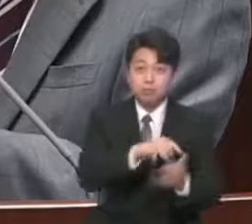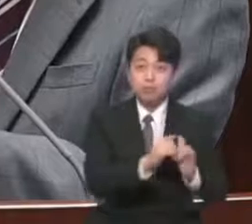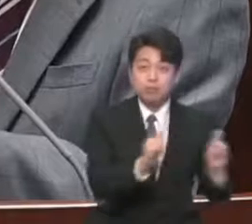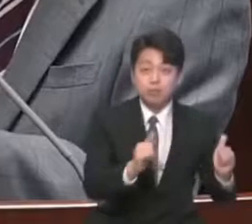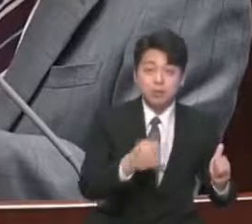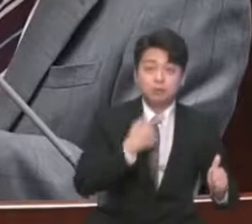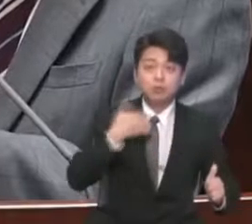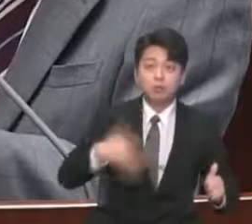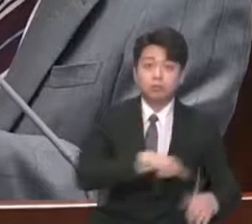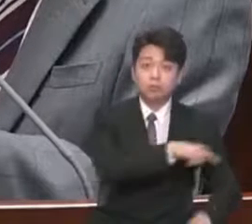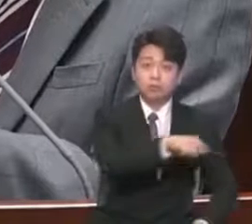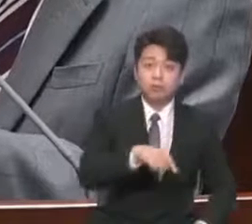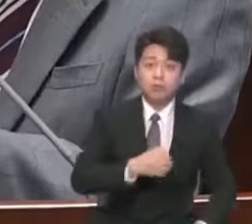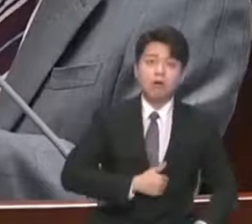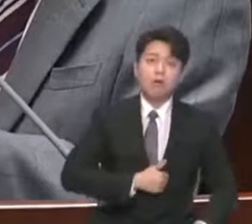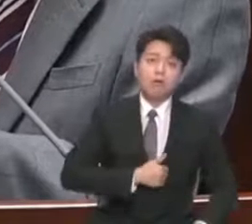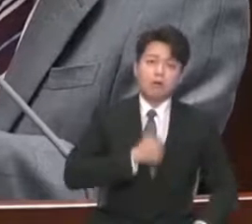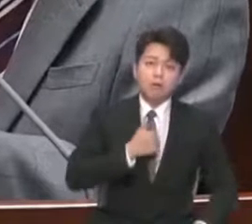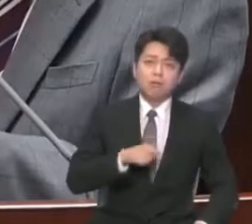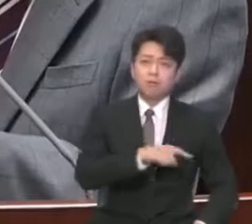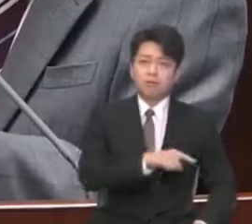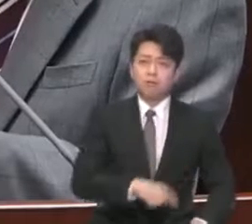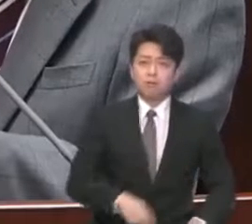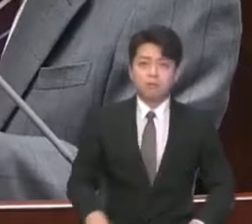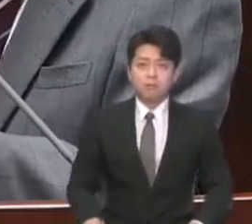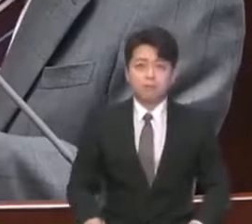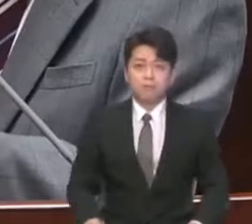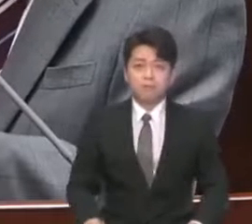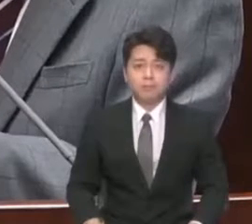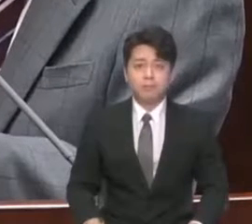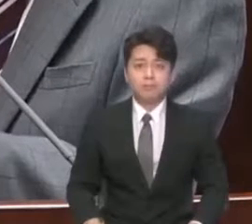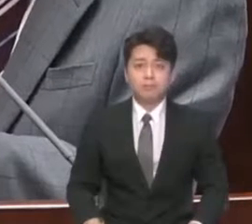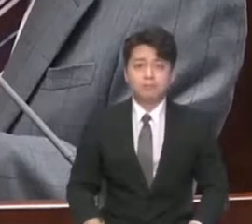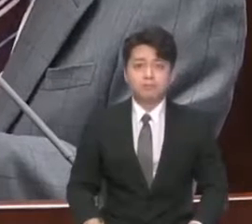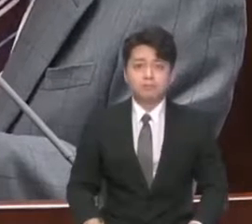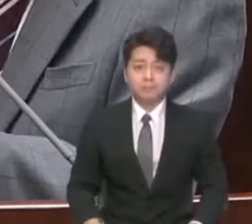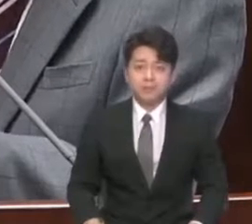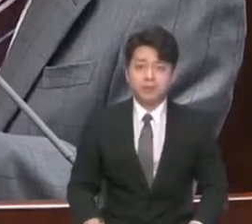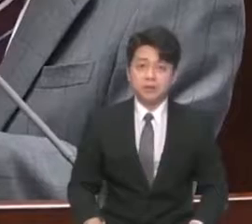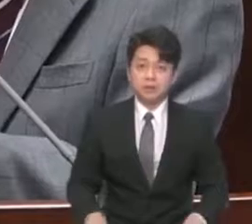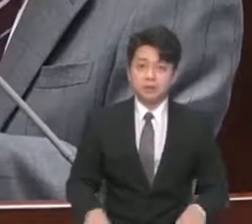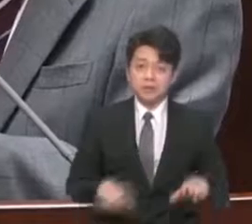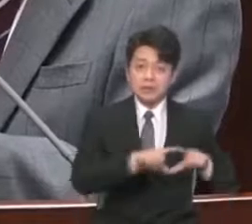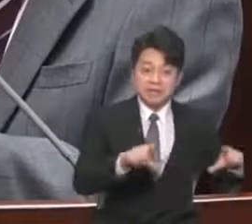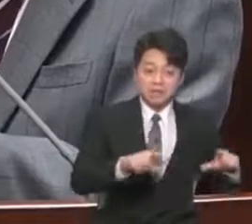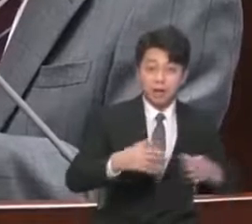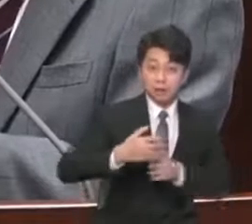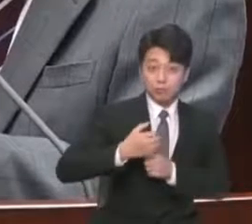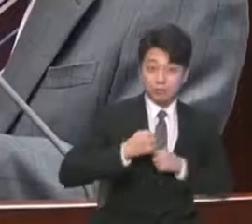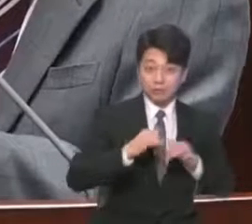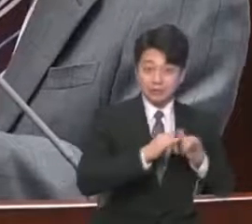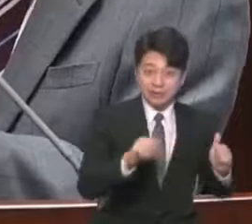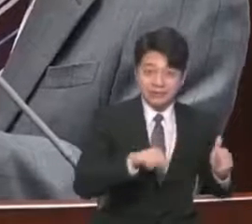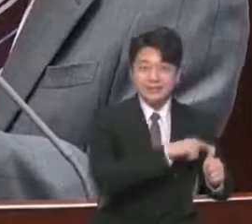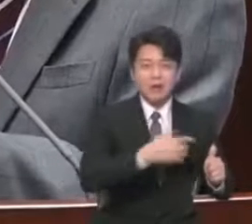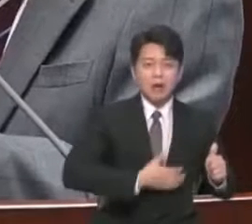우리 절대다수 국민이 의리된 겁니다. 그 청년들과 부모들에게 지금도 화가 나서 댓글